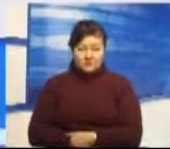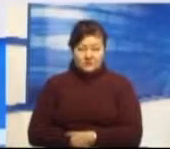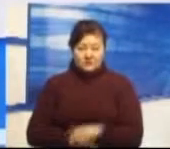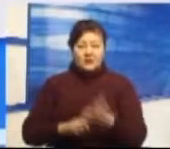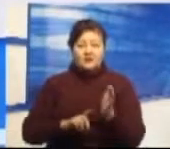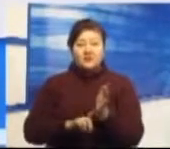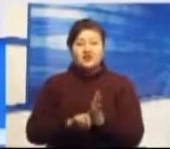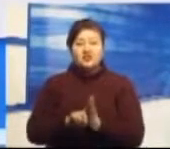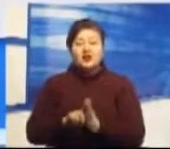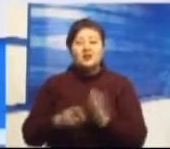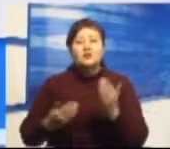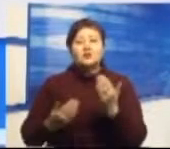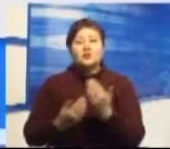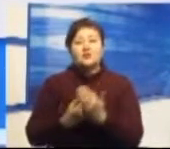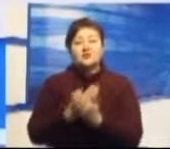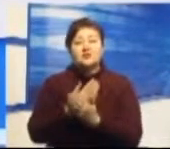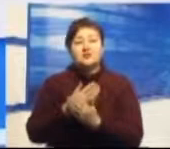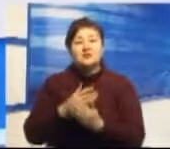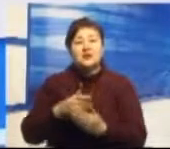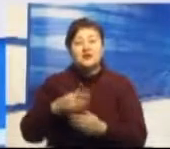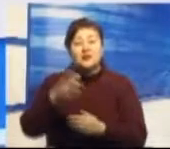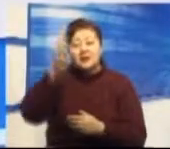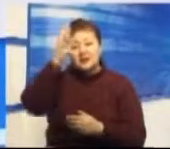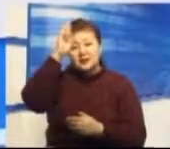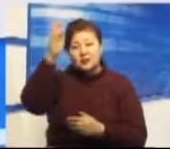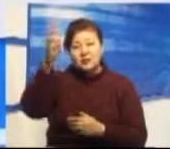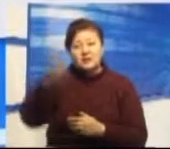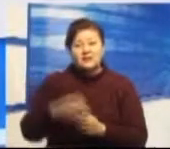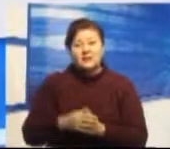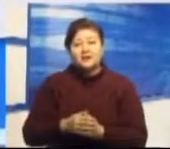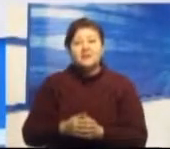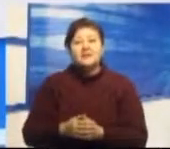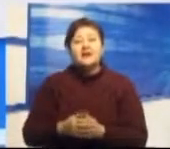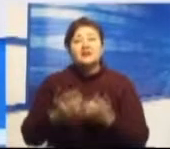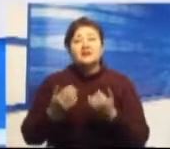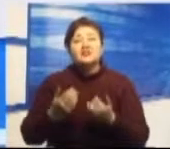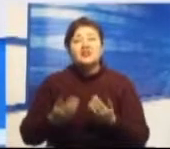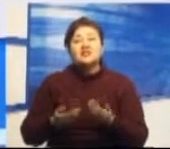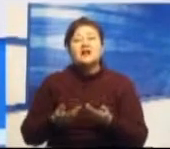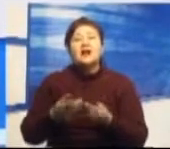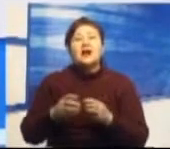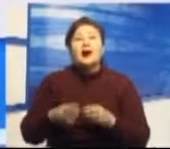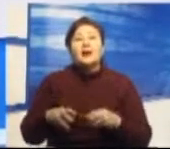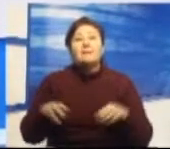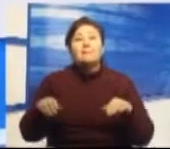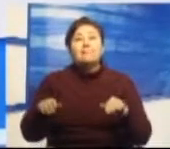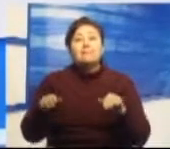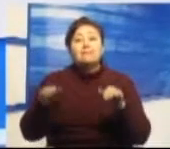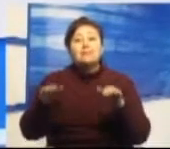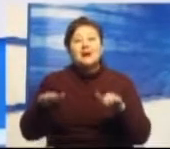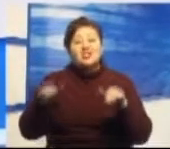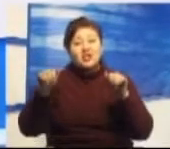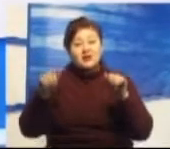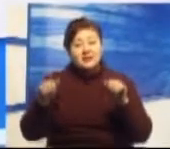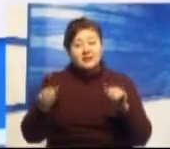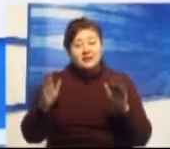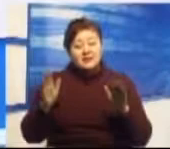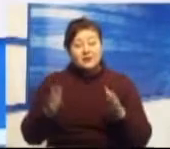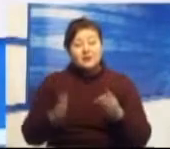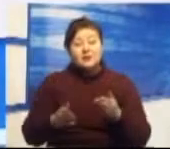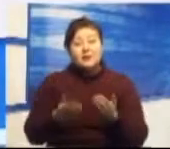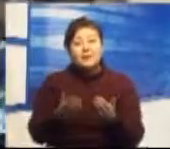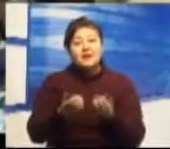Алдымен ел жаңалығы. Сенат бұқаралық ақпарат құралдары туралы заңға түзетулерді қабылдады. 6 кодекс пен 16 заңға